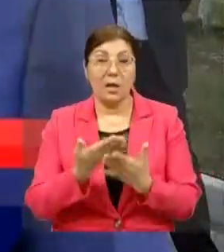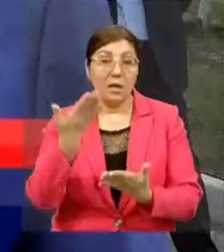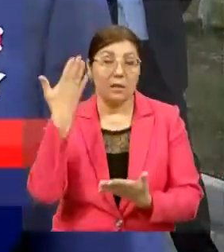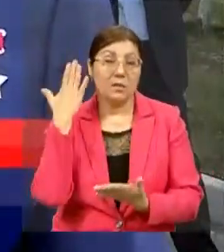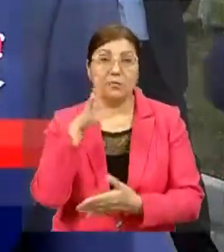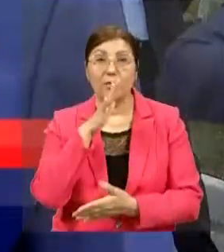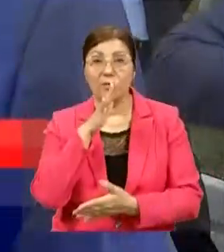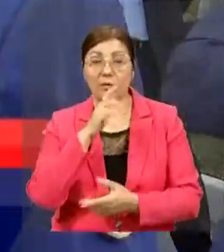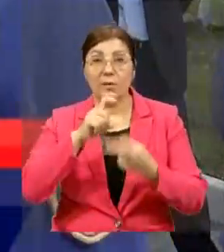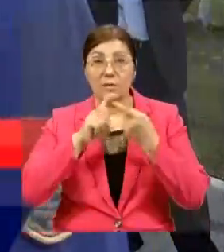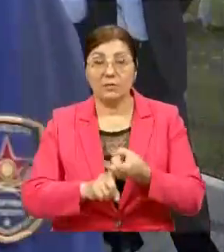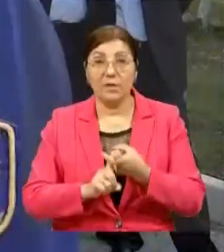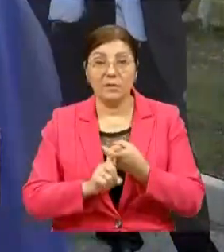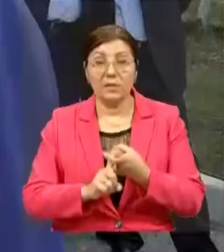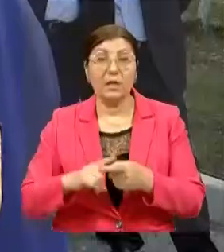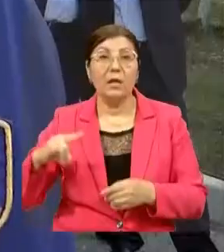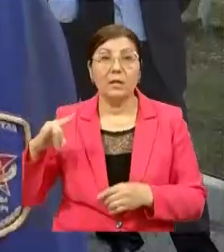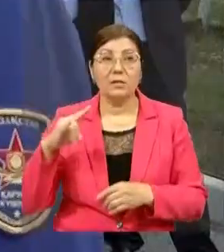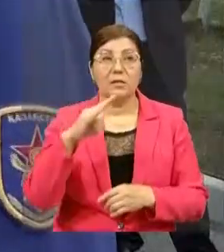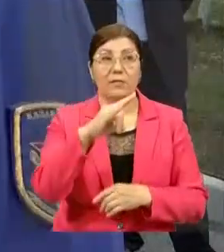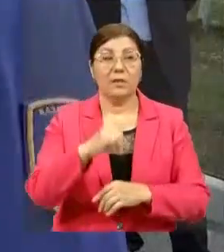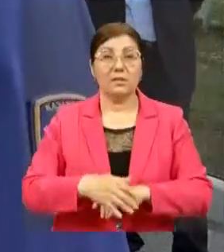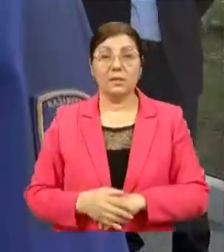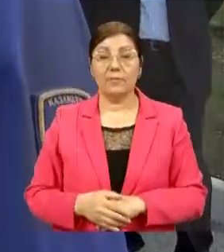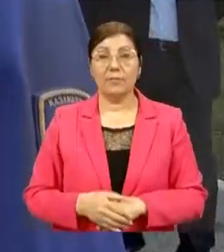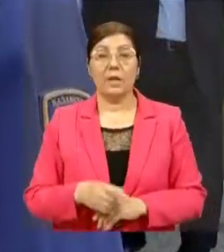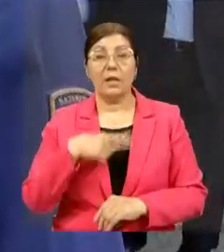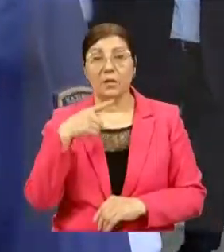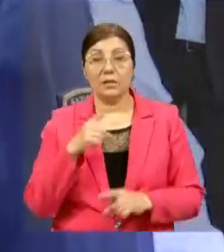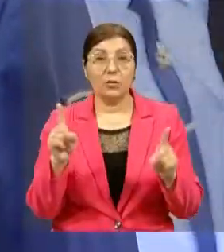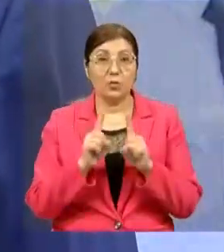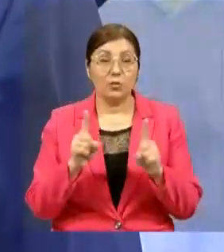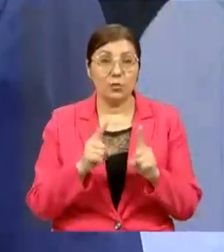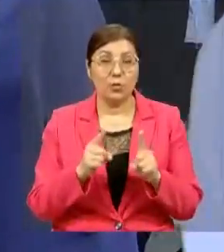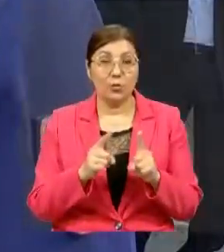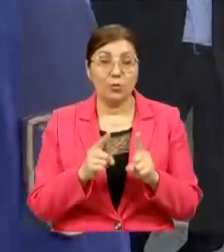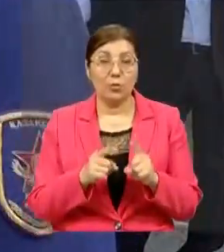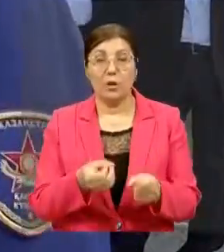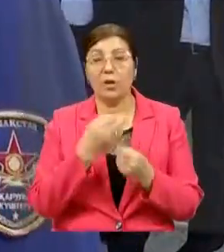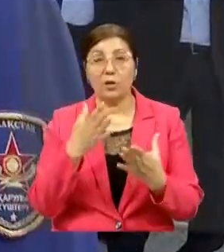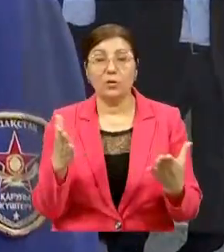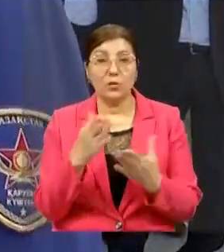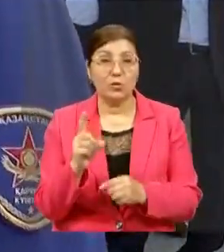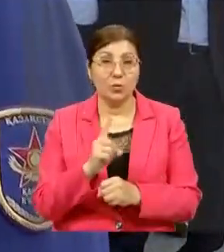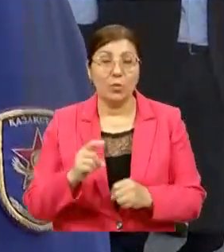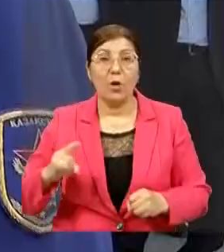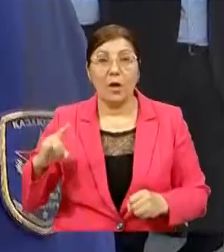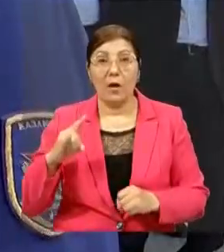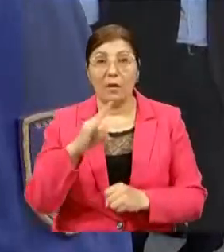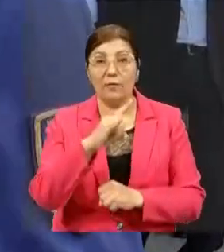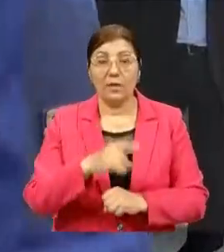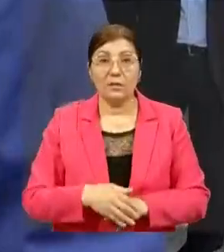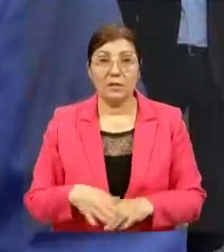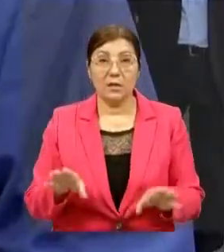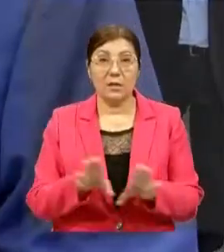пор связан связана с авиации и скажу что очень здорово что авиация